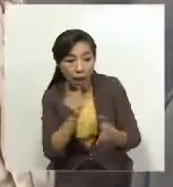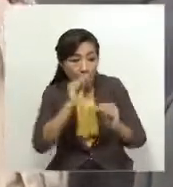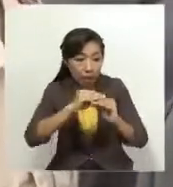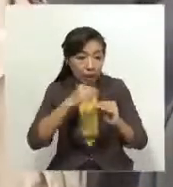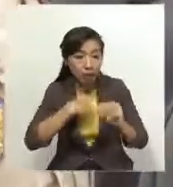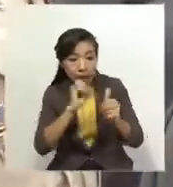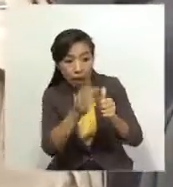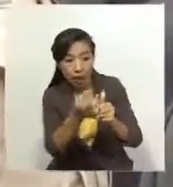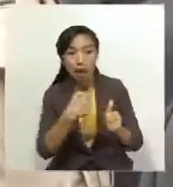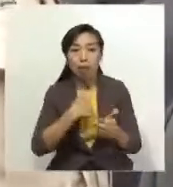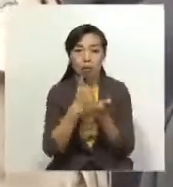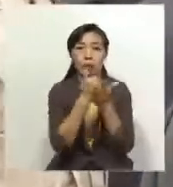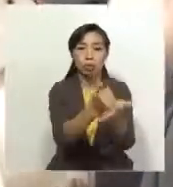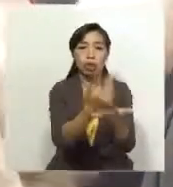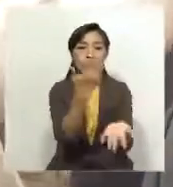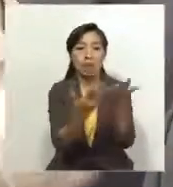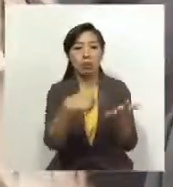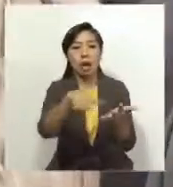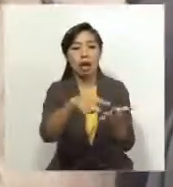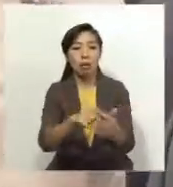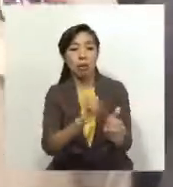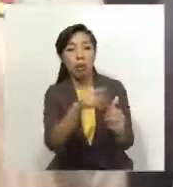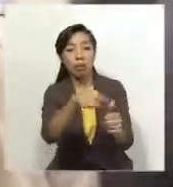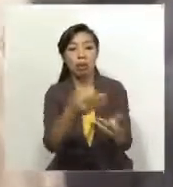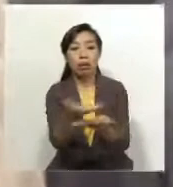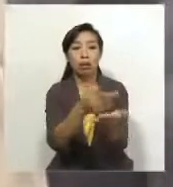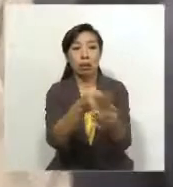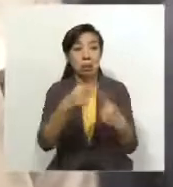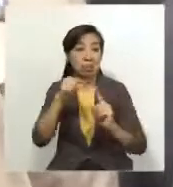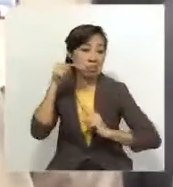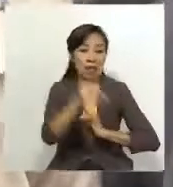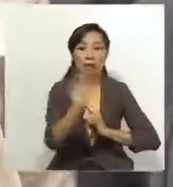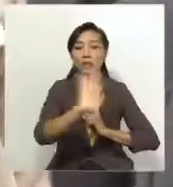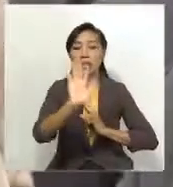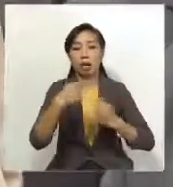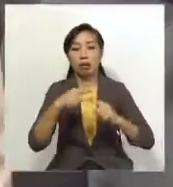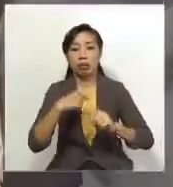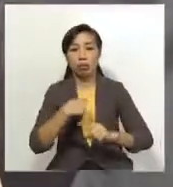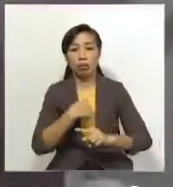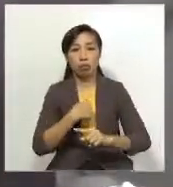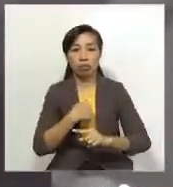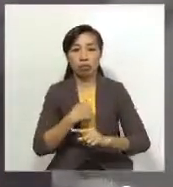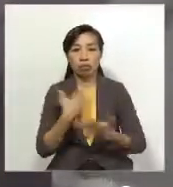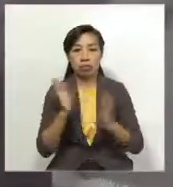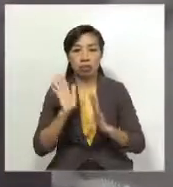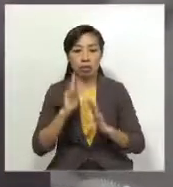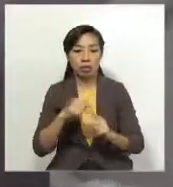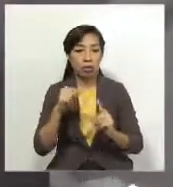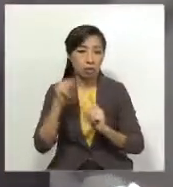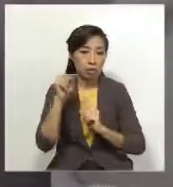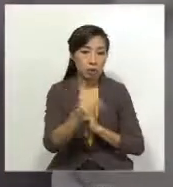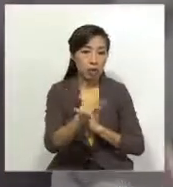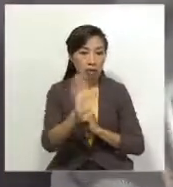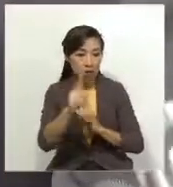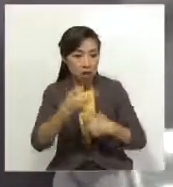หมให้คำแนะนำตรงนี้ได้ไหมสุดแล้วแต่เข้าไปพิจารณาผมสั่งไม่ได้ผมสั่งได้ในความรับผิดชอบทางกฎหมายแต่ผมสั่งในร